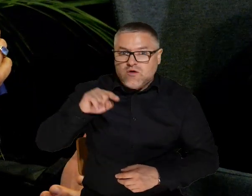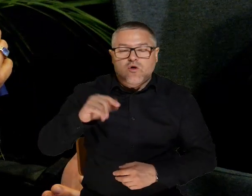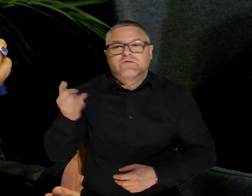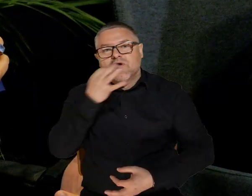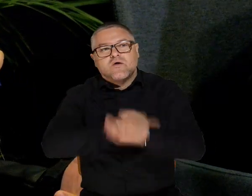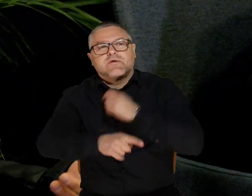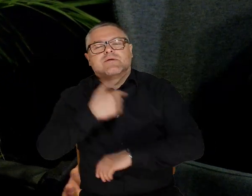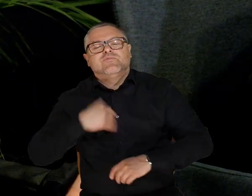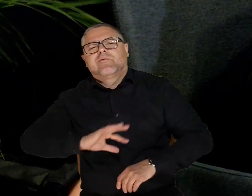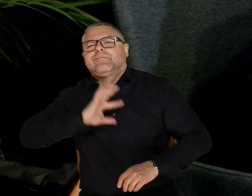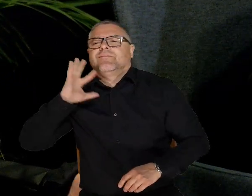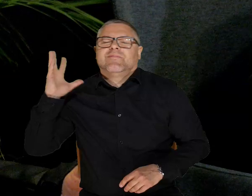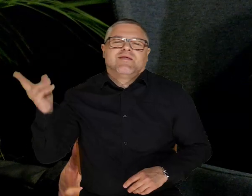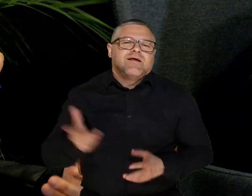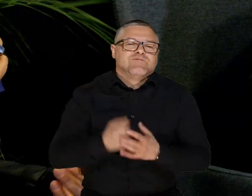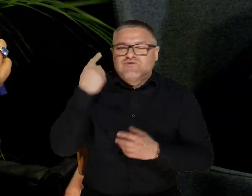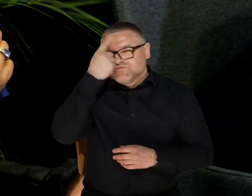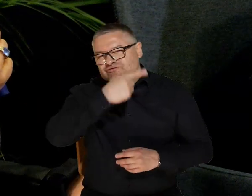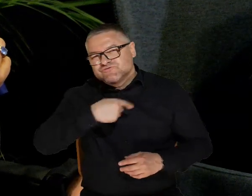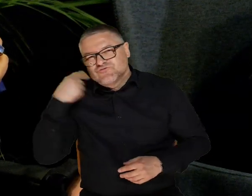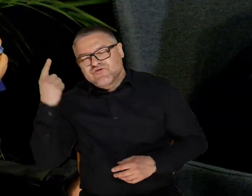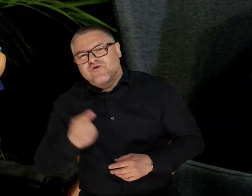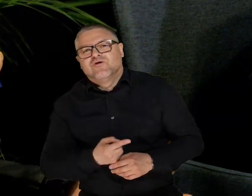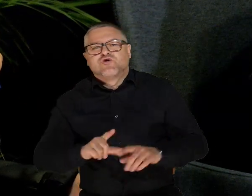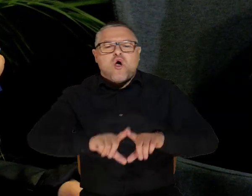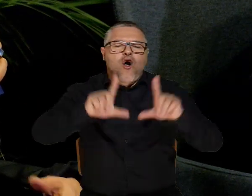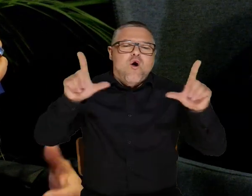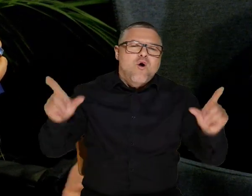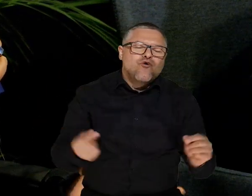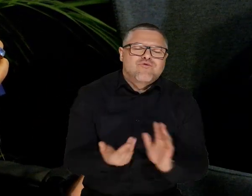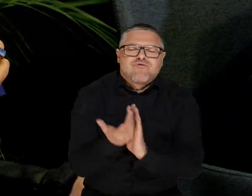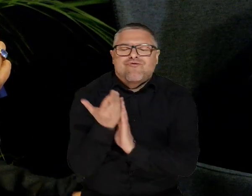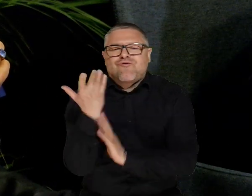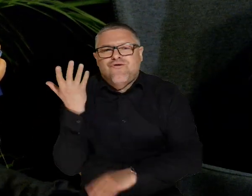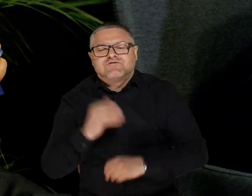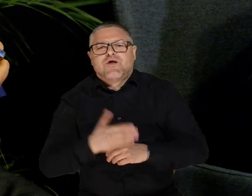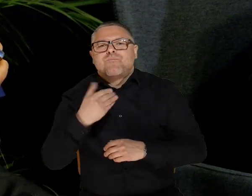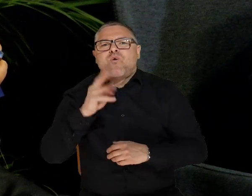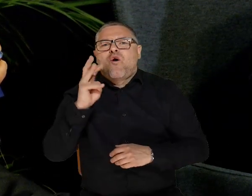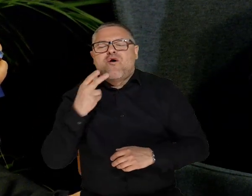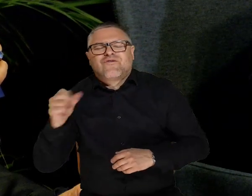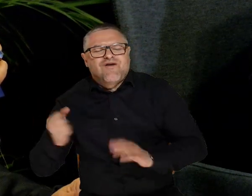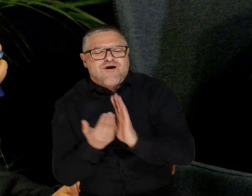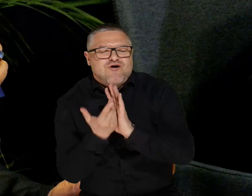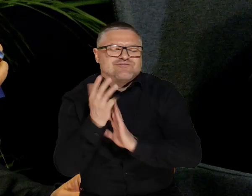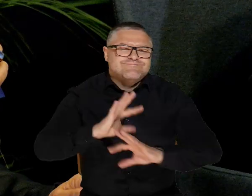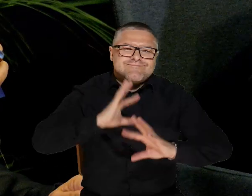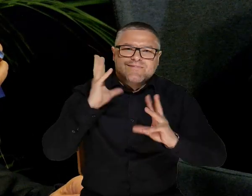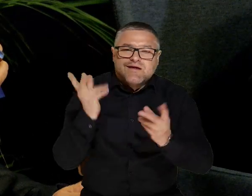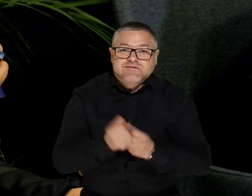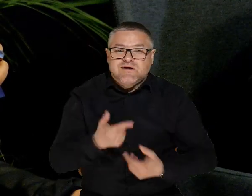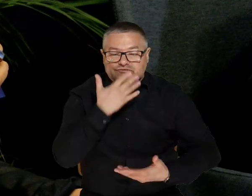ach, jak tam było pięknie, jak było słonecznie, jak pięknie rosły ogórki, jak pięknie rosła morwa. I zawsze tworzył taki